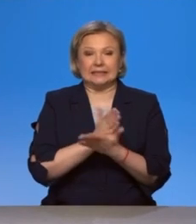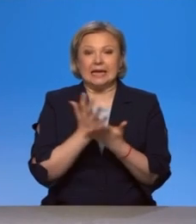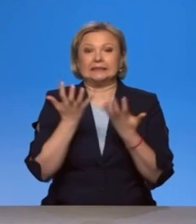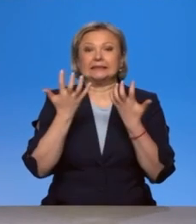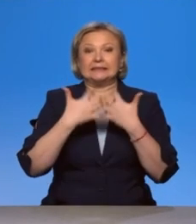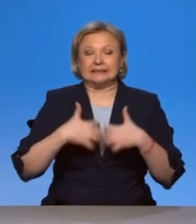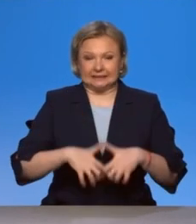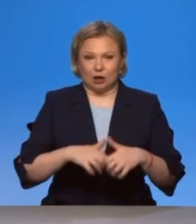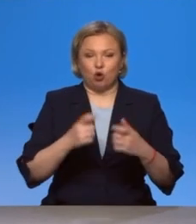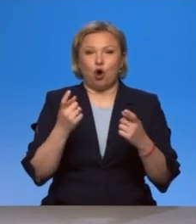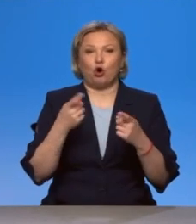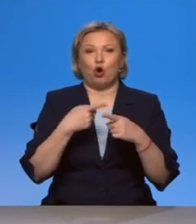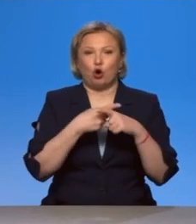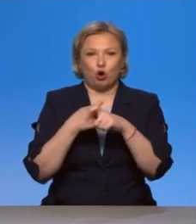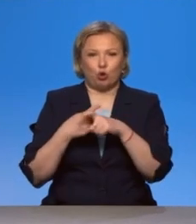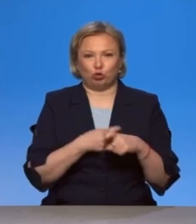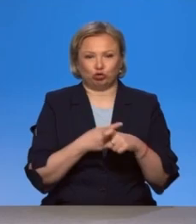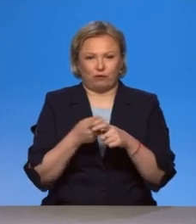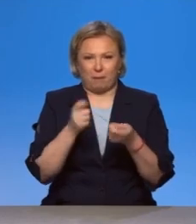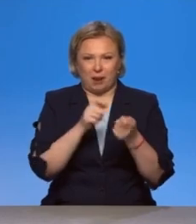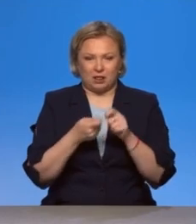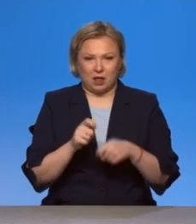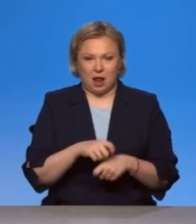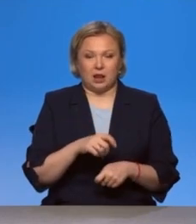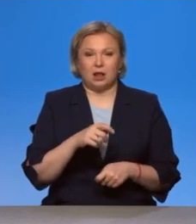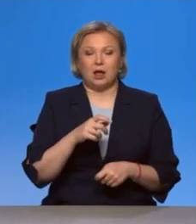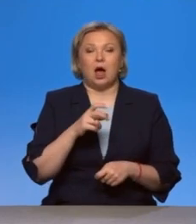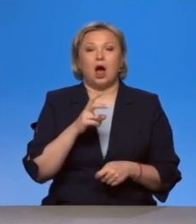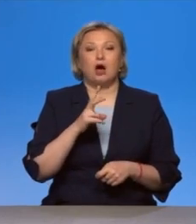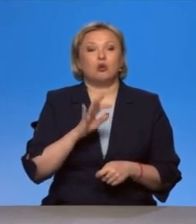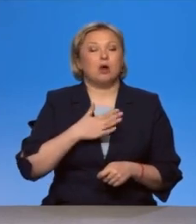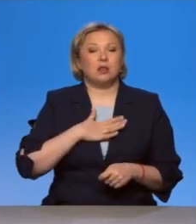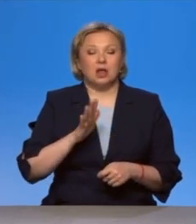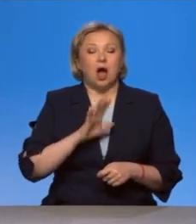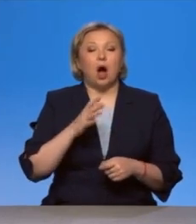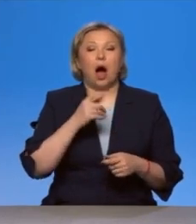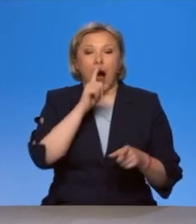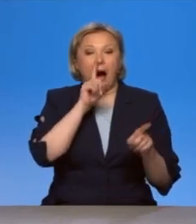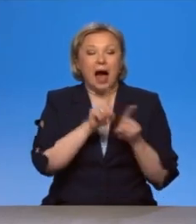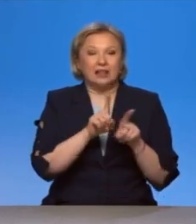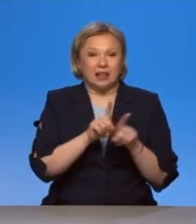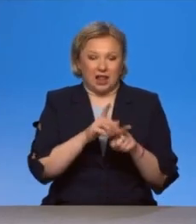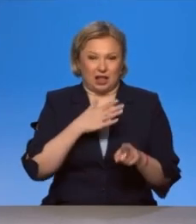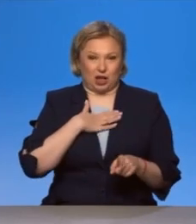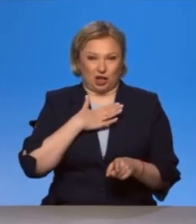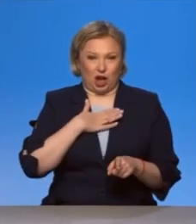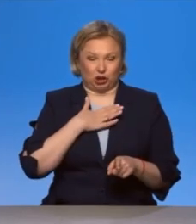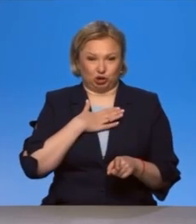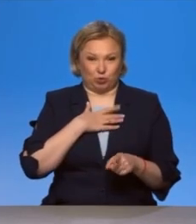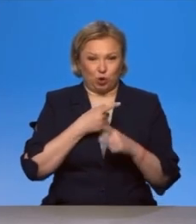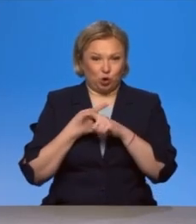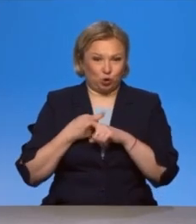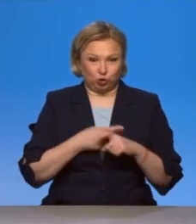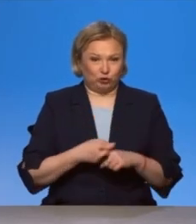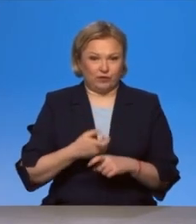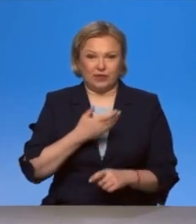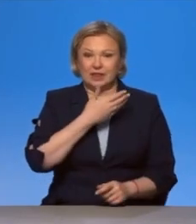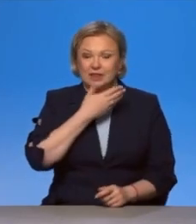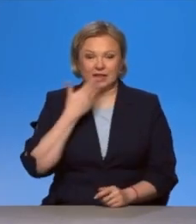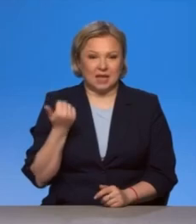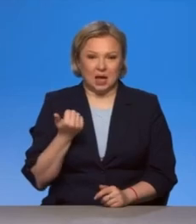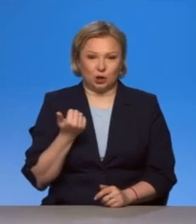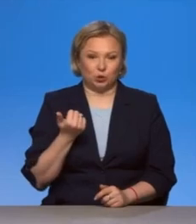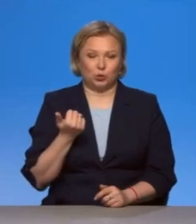это мерные кружева. Аналогом нашего кружева нету. То есть у каждого региона есть место бытования промысла с